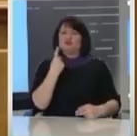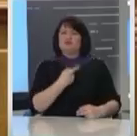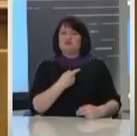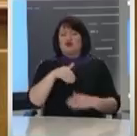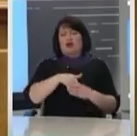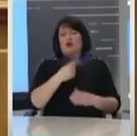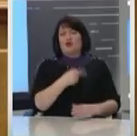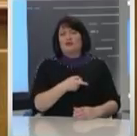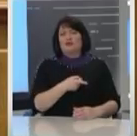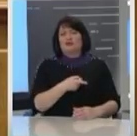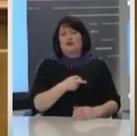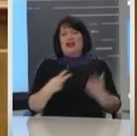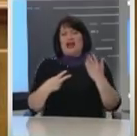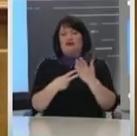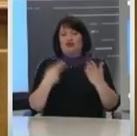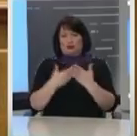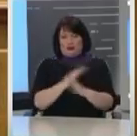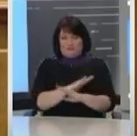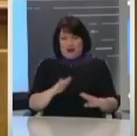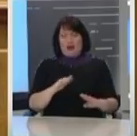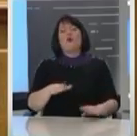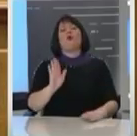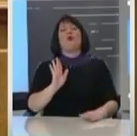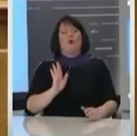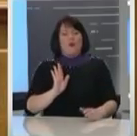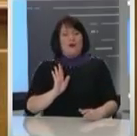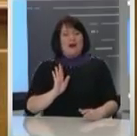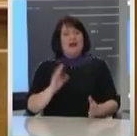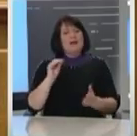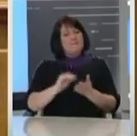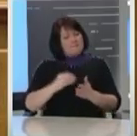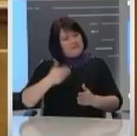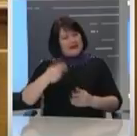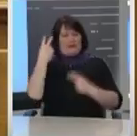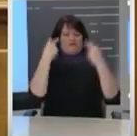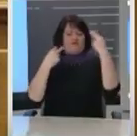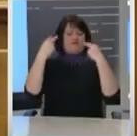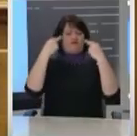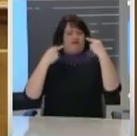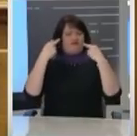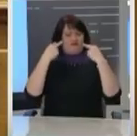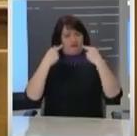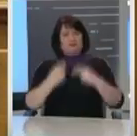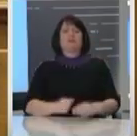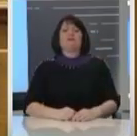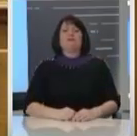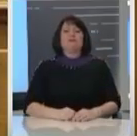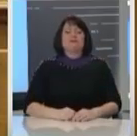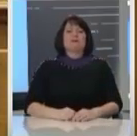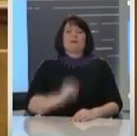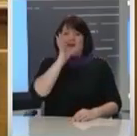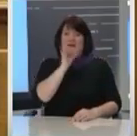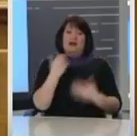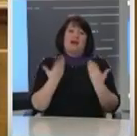δεν ξεμπερδεύουμε τον Αύγουστο και ότι θα υπάρχει και μετά επιτήρηση. Αυτή είναι η